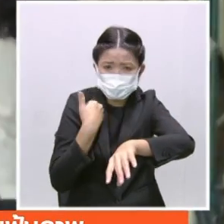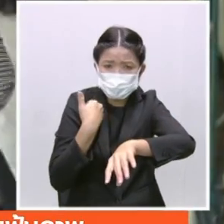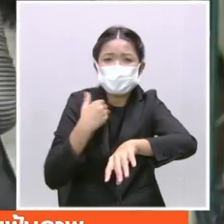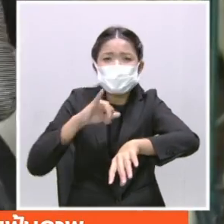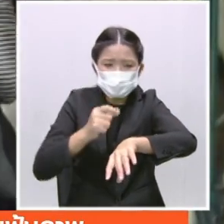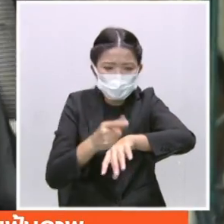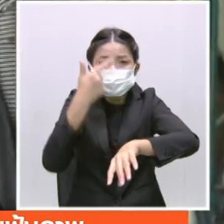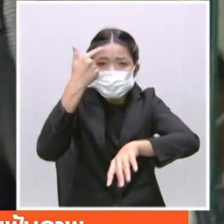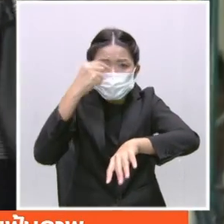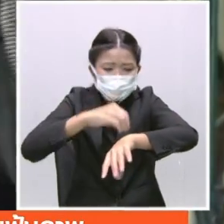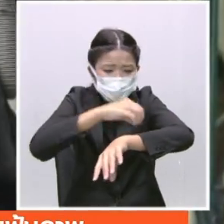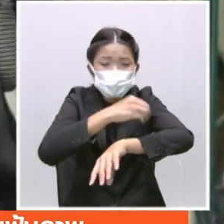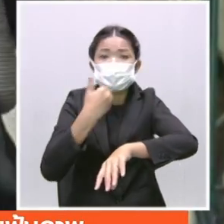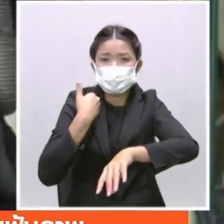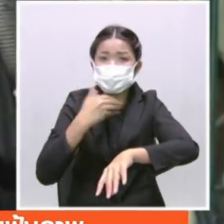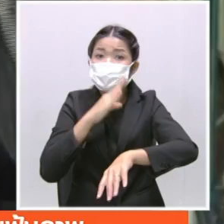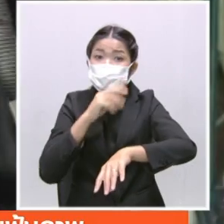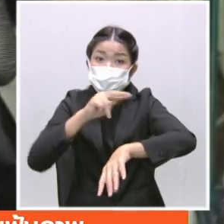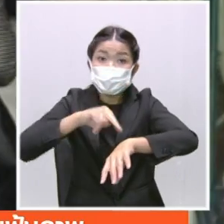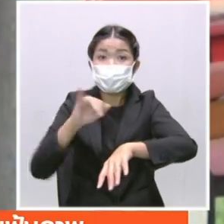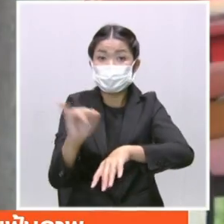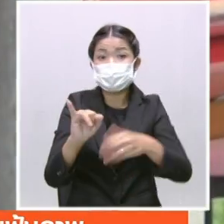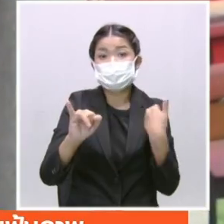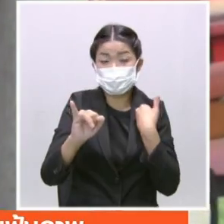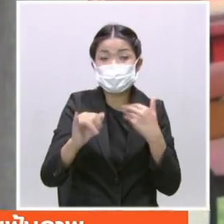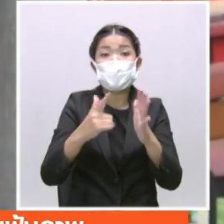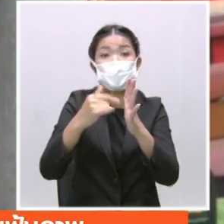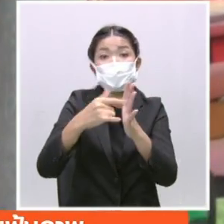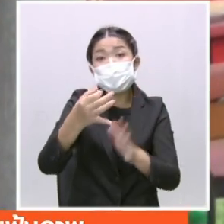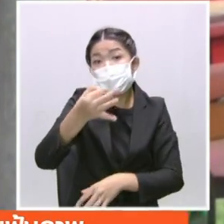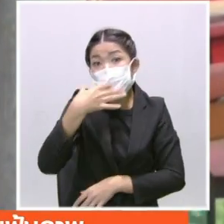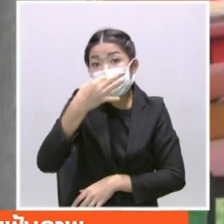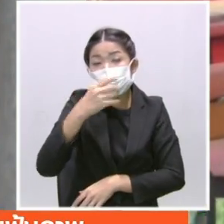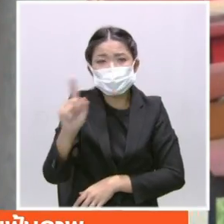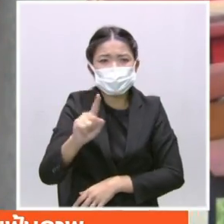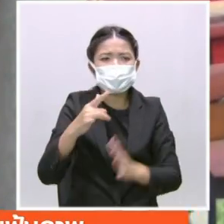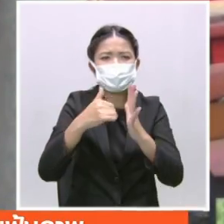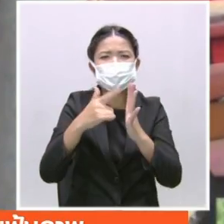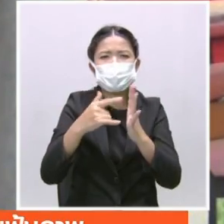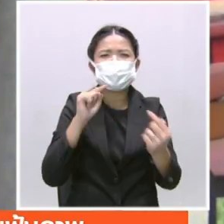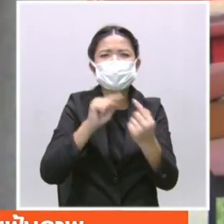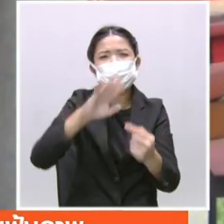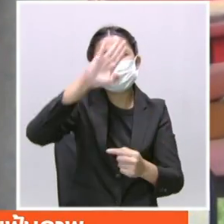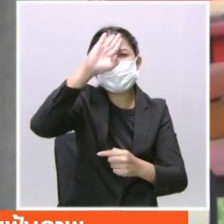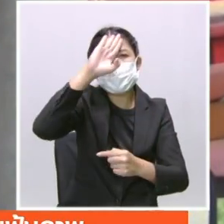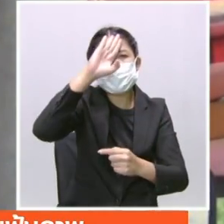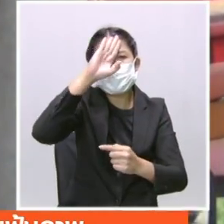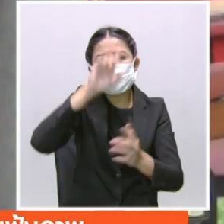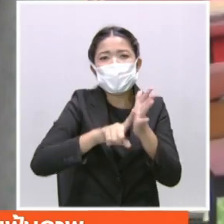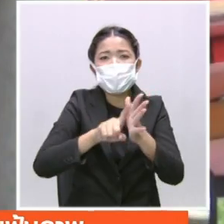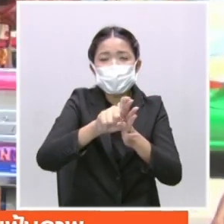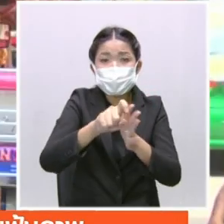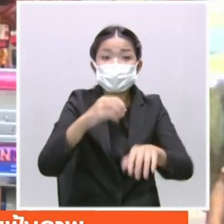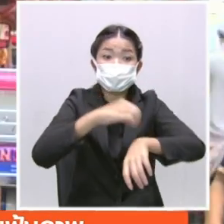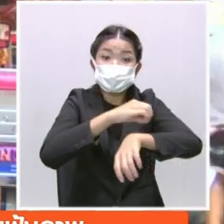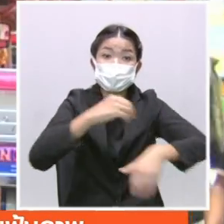จะเป็นแผลเป็นได้หากดูแลแผลไม่ดีนะคะส่วนยารักษาย้ำว่ายังไม่มียาเฉพาะสำหรับโรคฝีดาดลิง